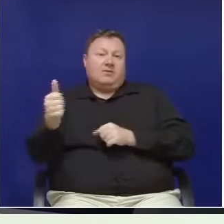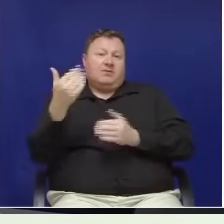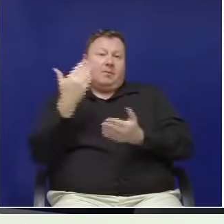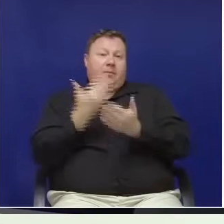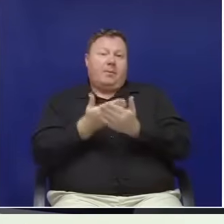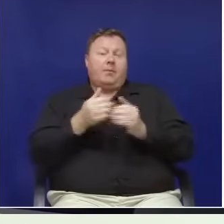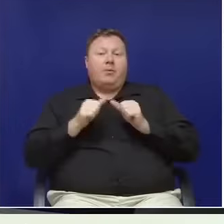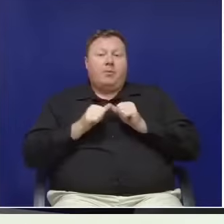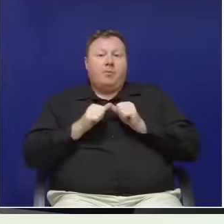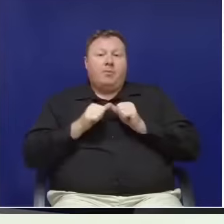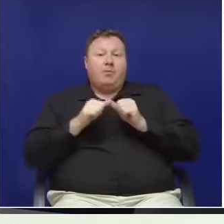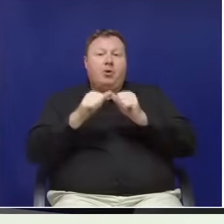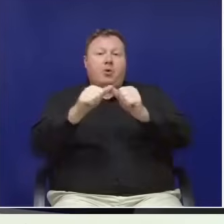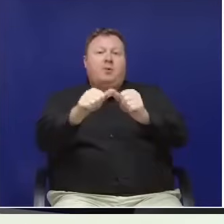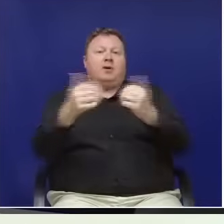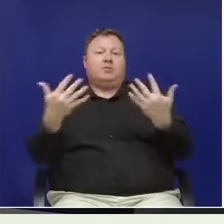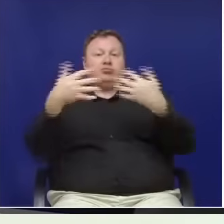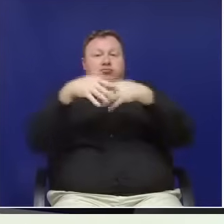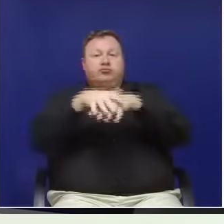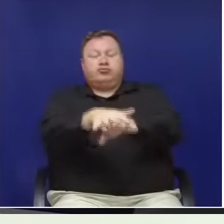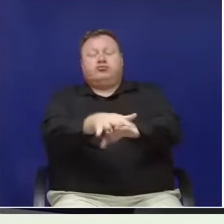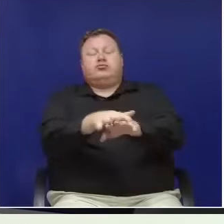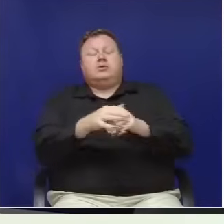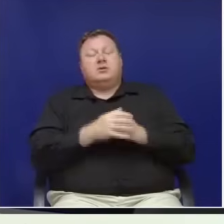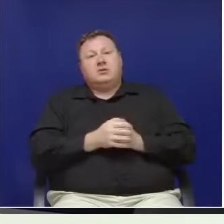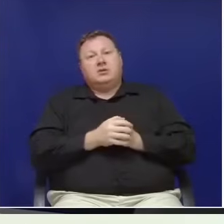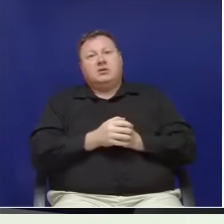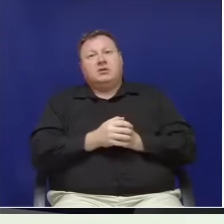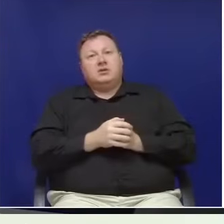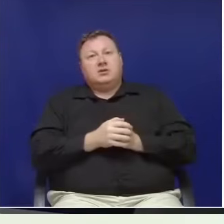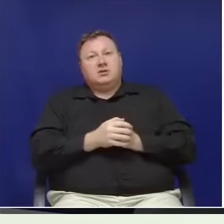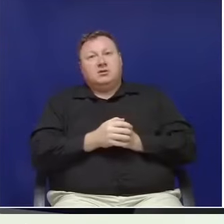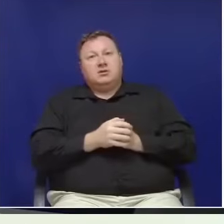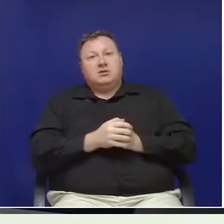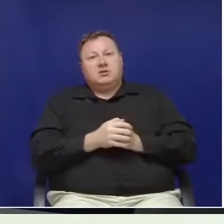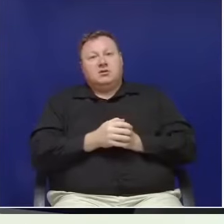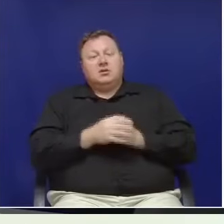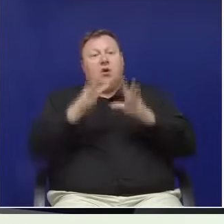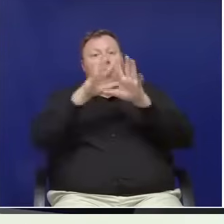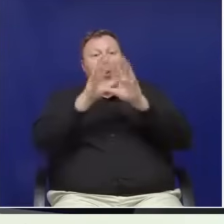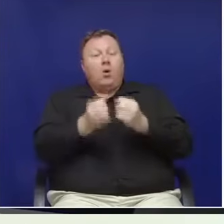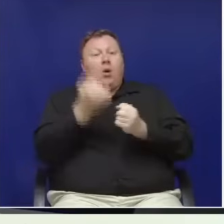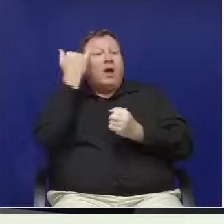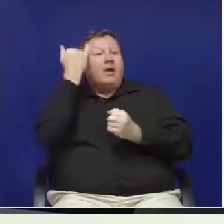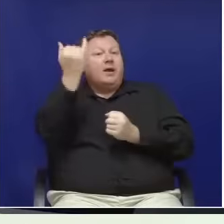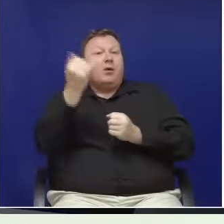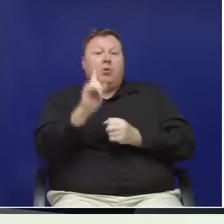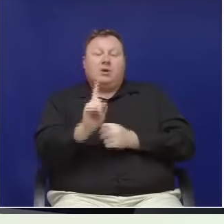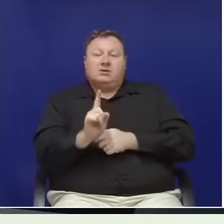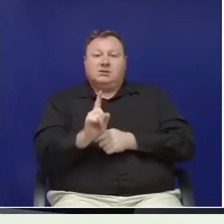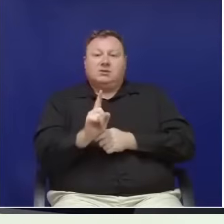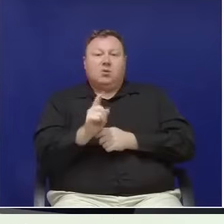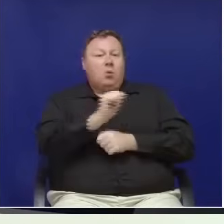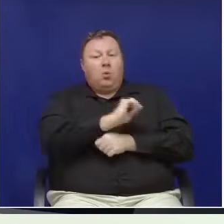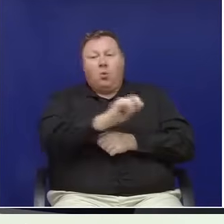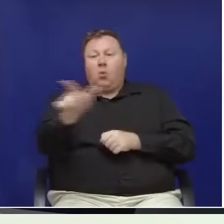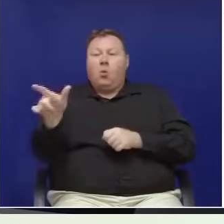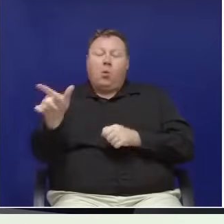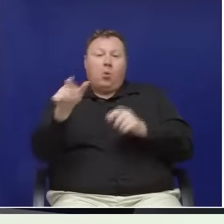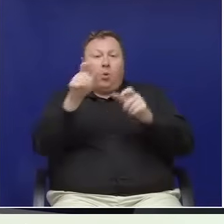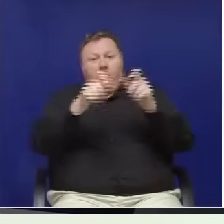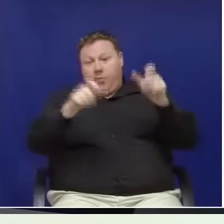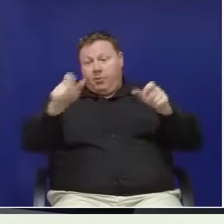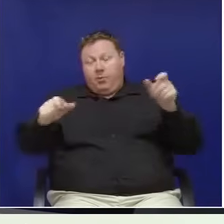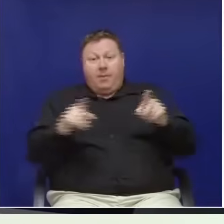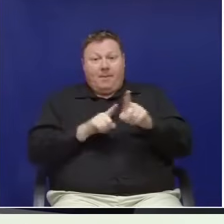permanente werknemers. Die bedoeling is dat almal wat slaag wel opgeneem word, want daar is